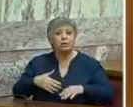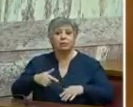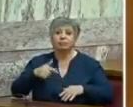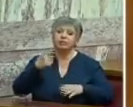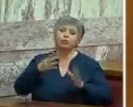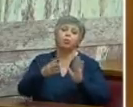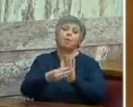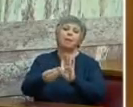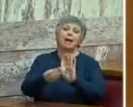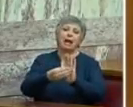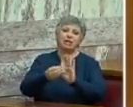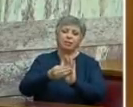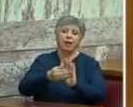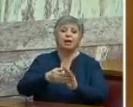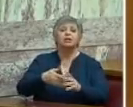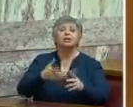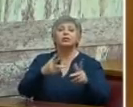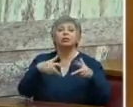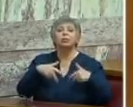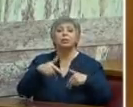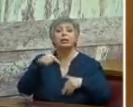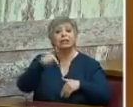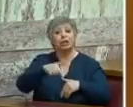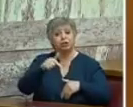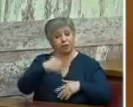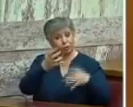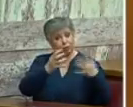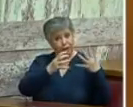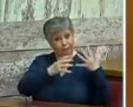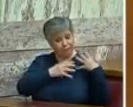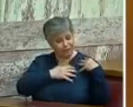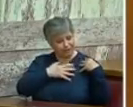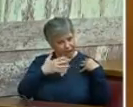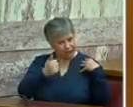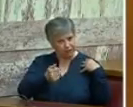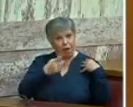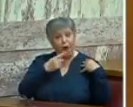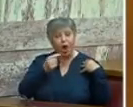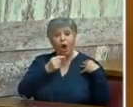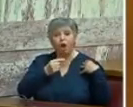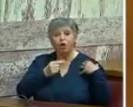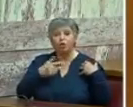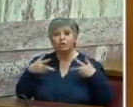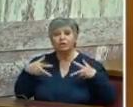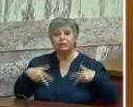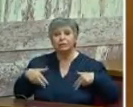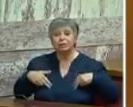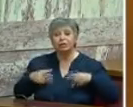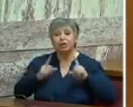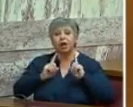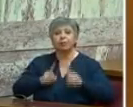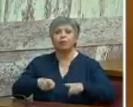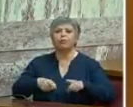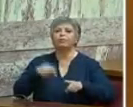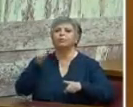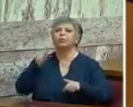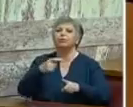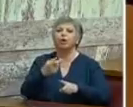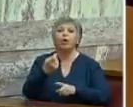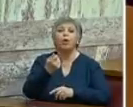πούμε, που έβγαλε μια υπουργική απόφαση με την ειδική χονδρική τιμή που την κατήργησε